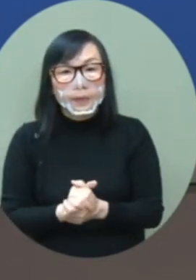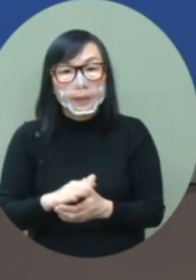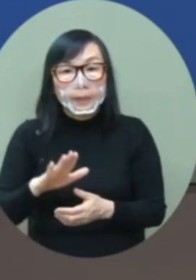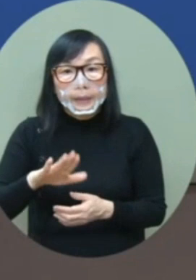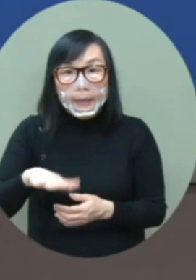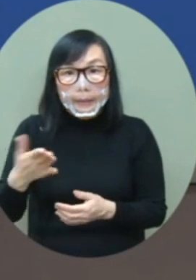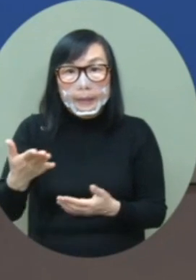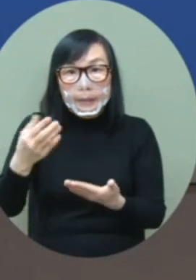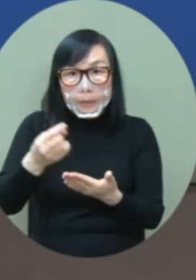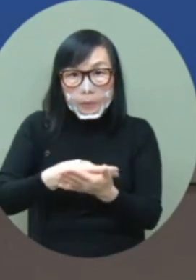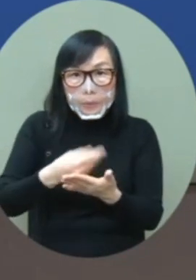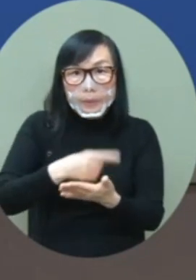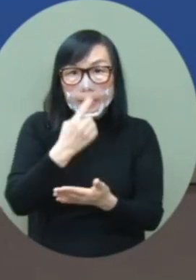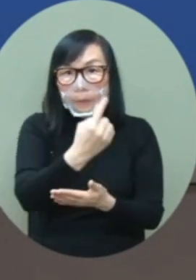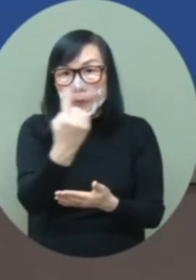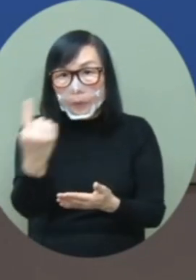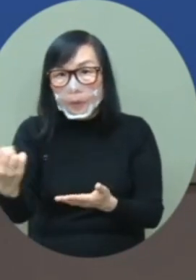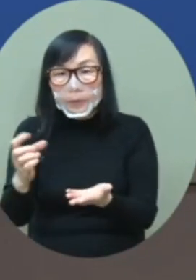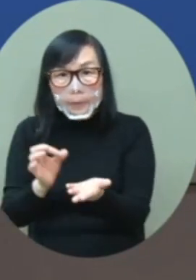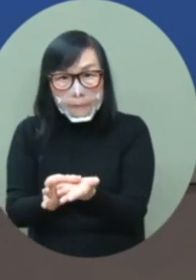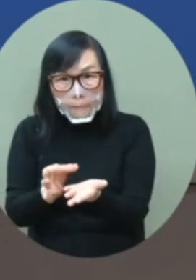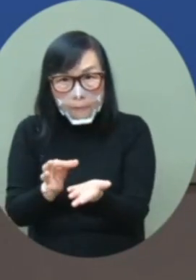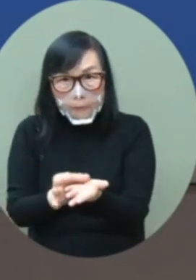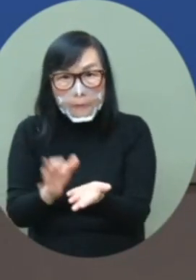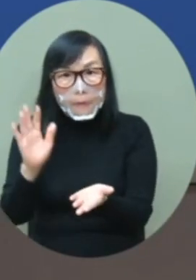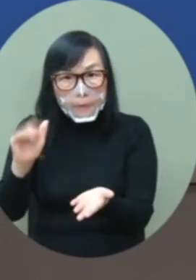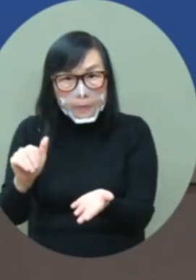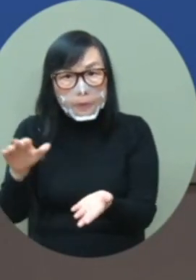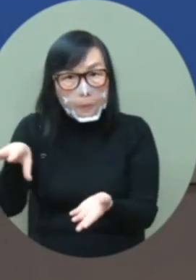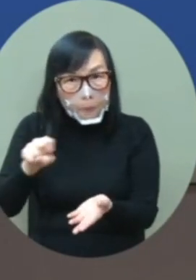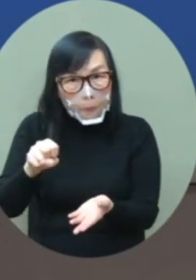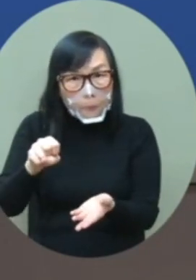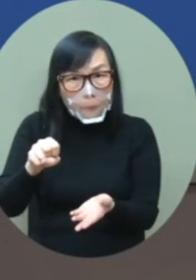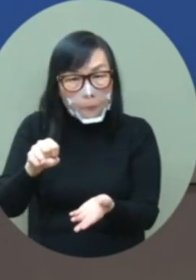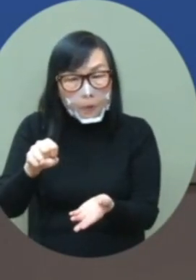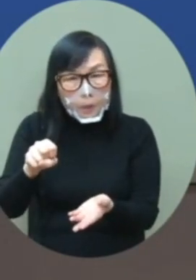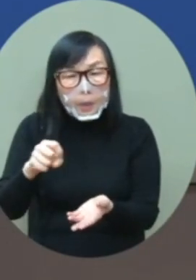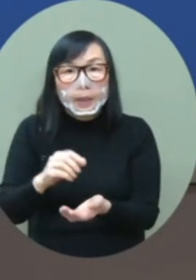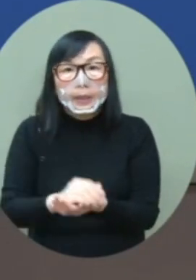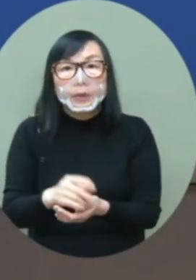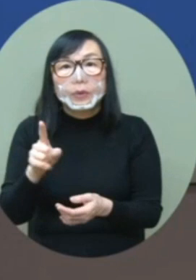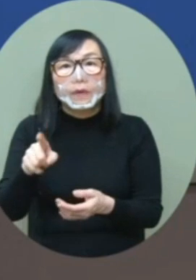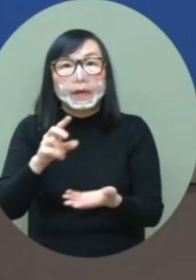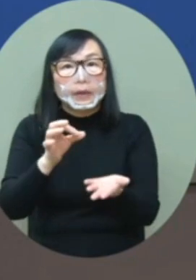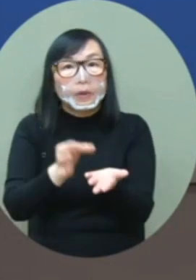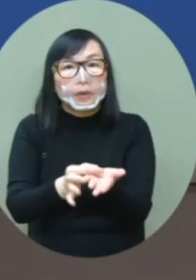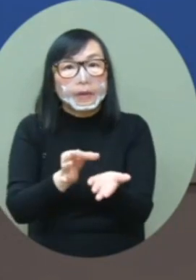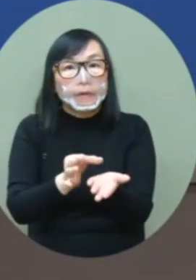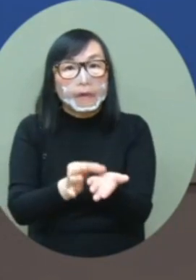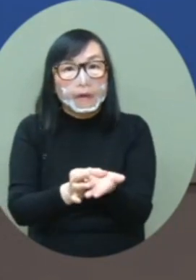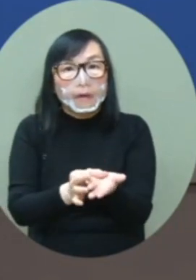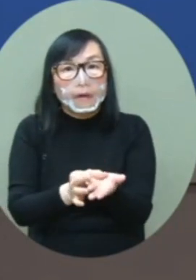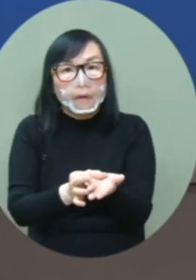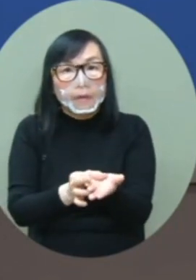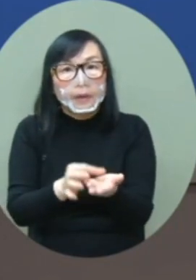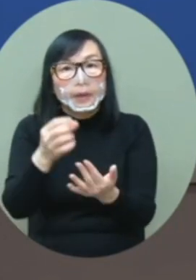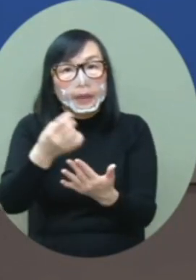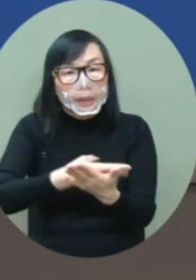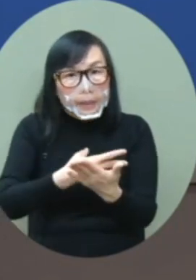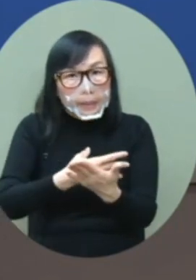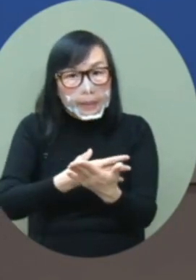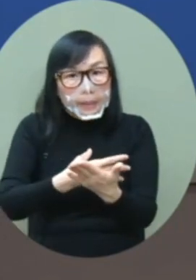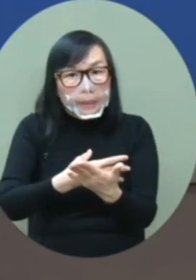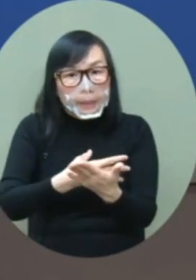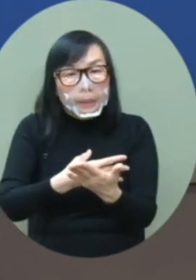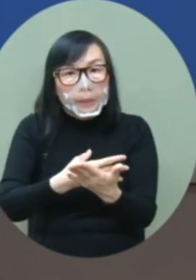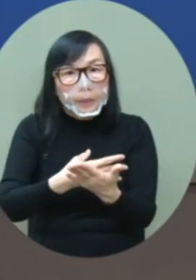呢個措施要喺每一個地方能夠可以應用得到咧，都同嗰個地方嗰個嘅體制啦、嗰